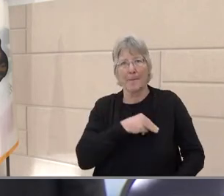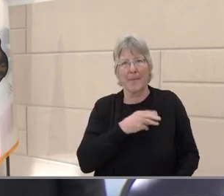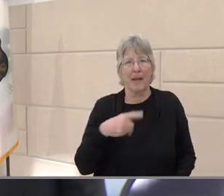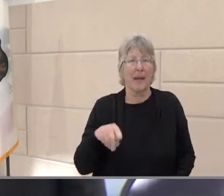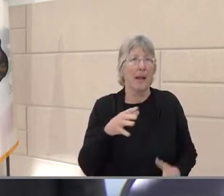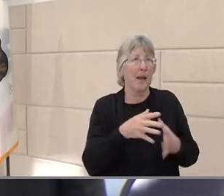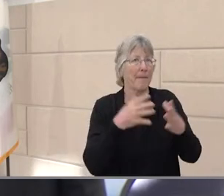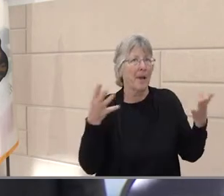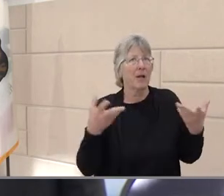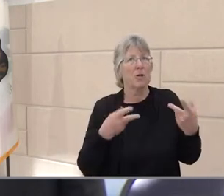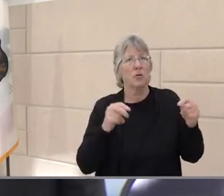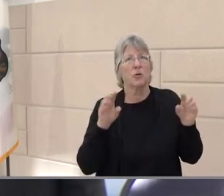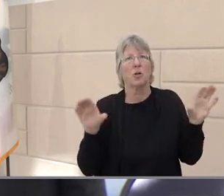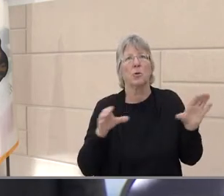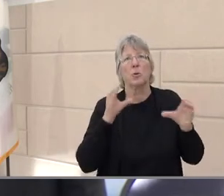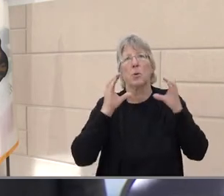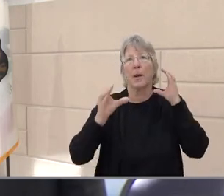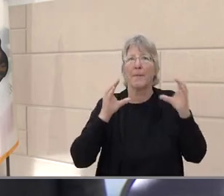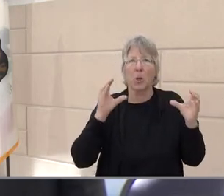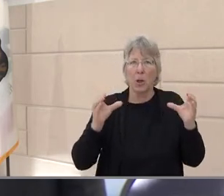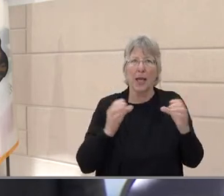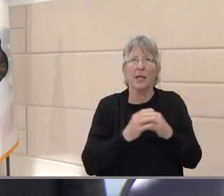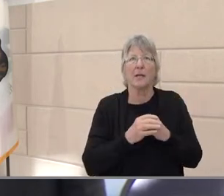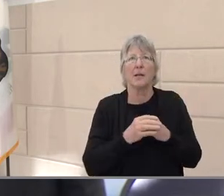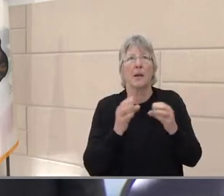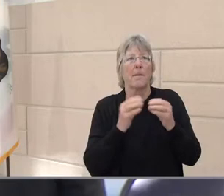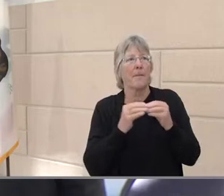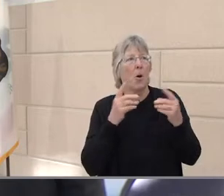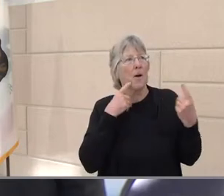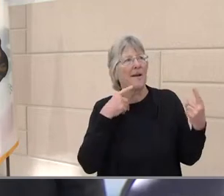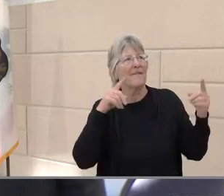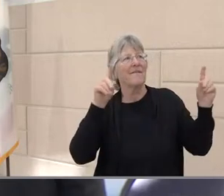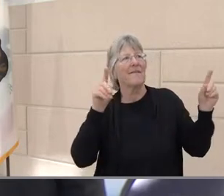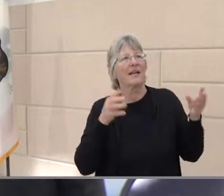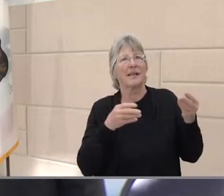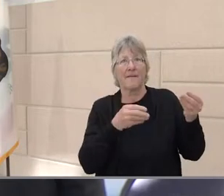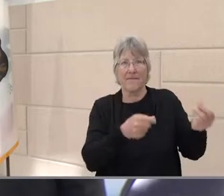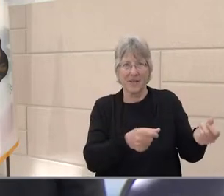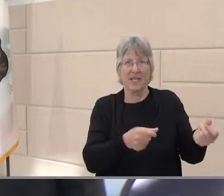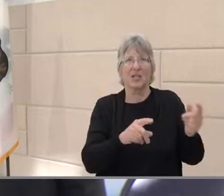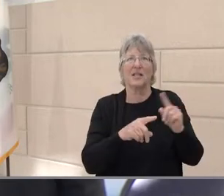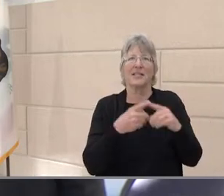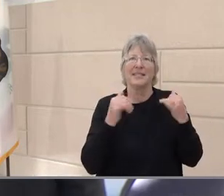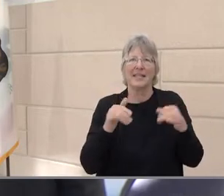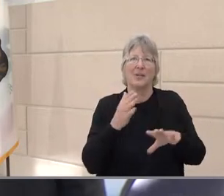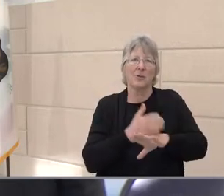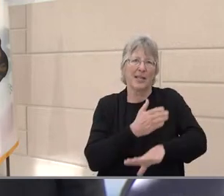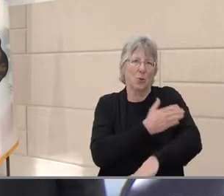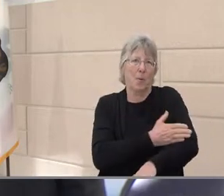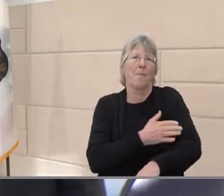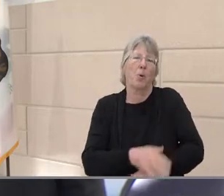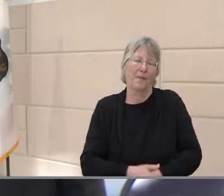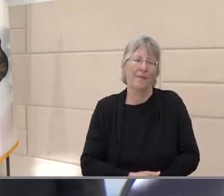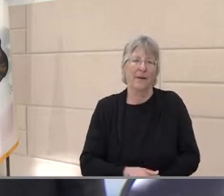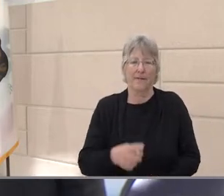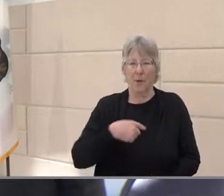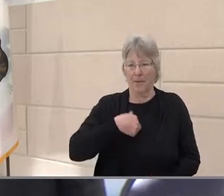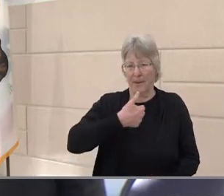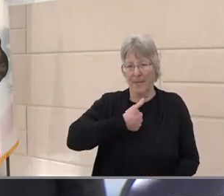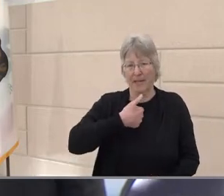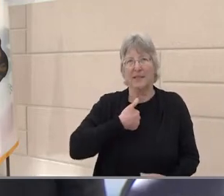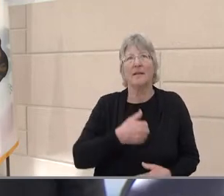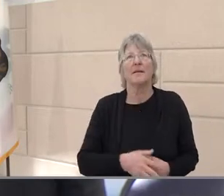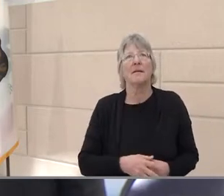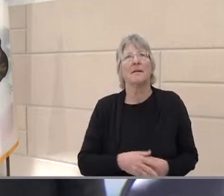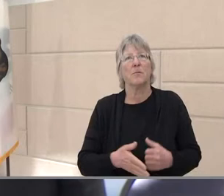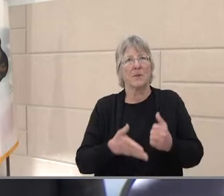ហគមន៍ហ្នឹងក៏បានផ្ដាំផ្ញើមកដែរមកដាក់វិញដែរថាធ្វើយ៉ាងម៉េចគឺថាបើការពិគ្រោះនឹងឲ្យវាមានភាពឆ្លងឆ្លើយយ៉ាង